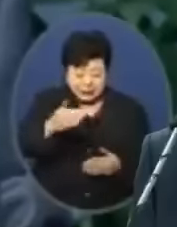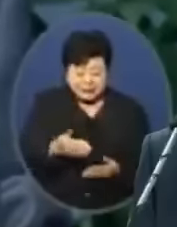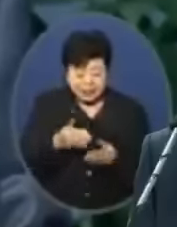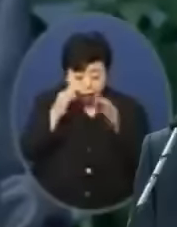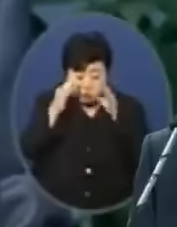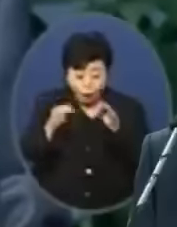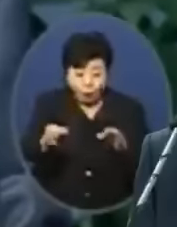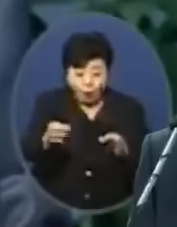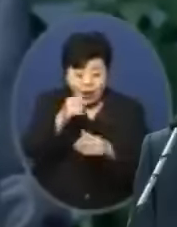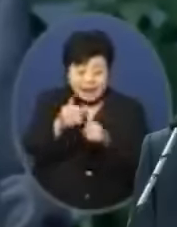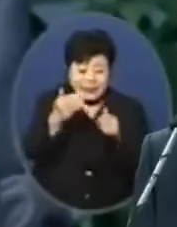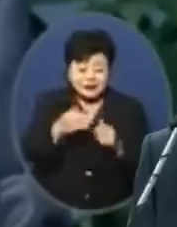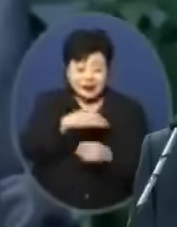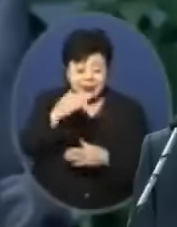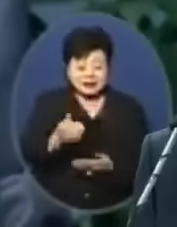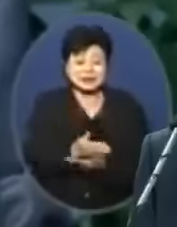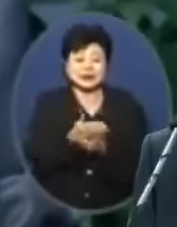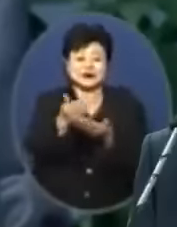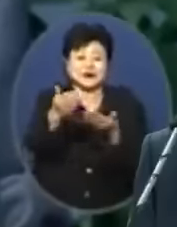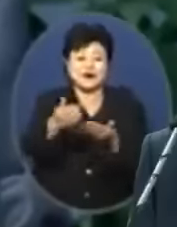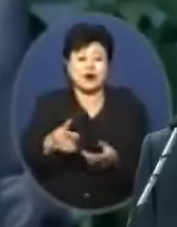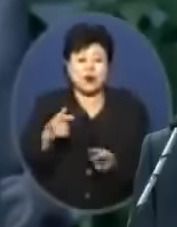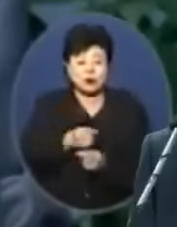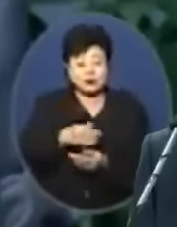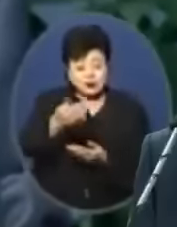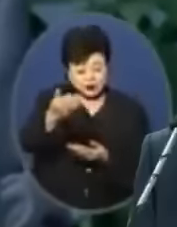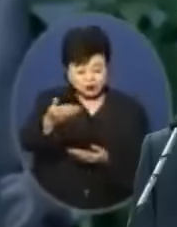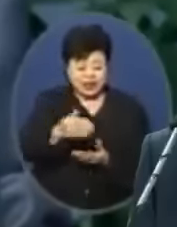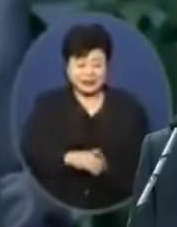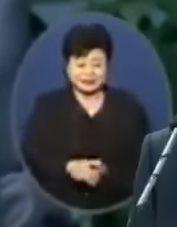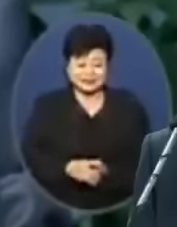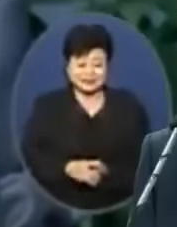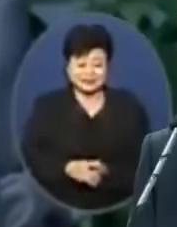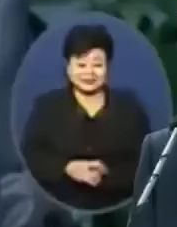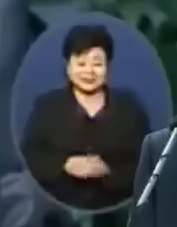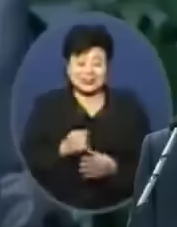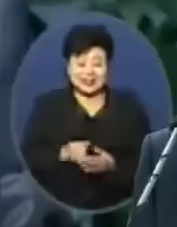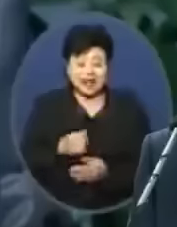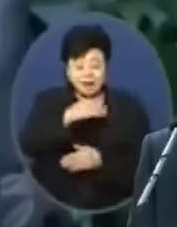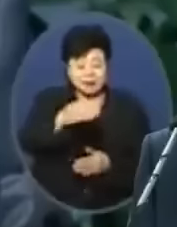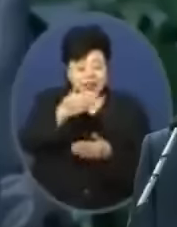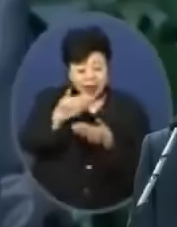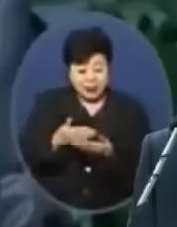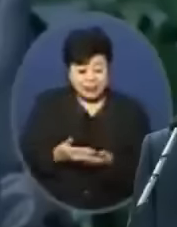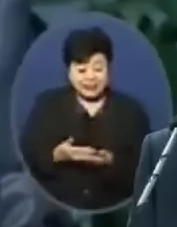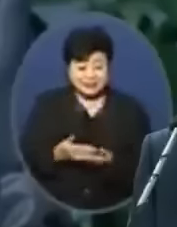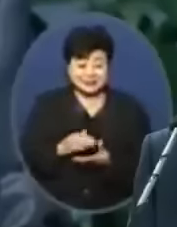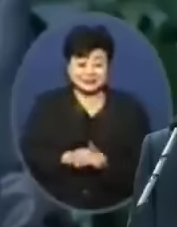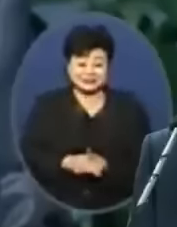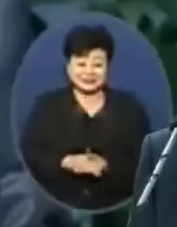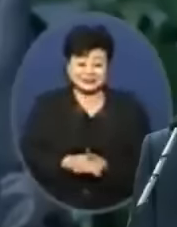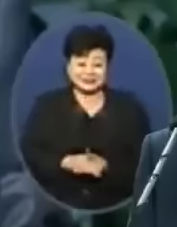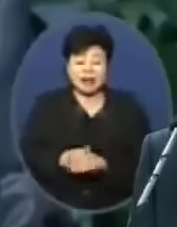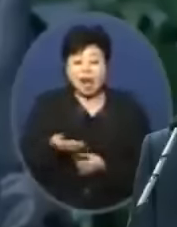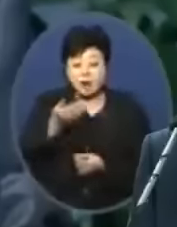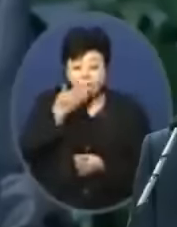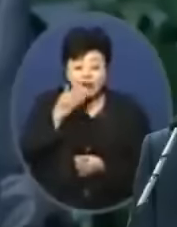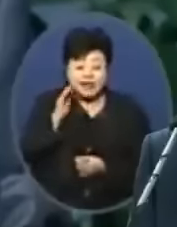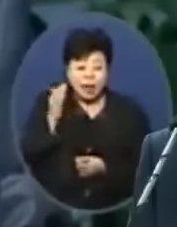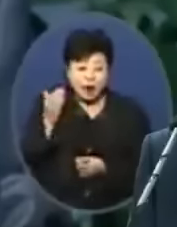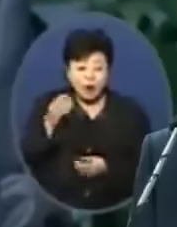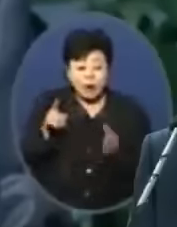바라봐요. 하나님이 밥상 차리려고 또 원수를 보내셨구나. 그래서 밥상을 바라보고 있으면 그것을 먹게